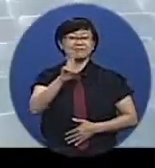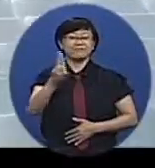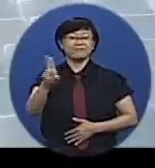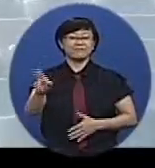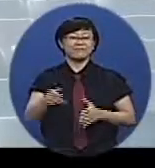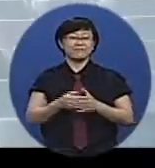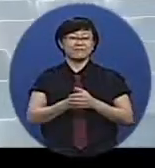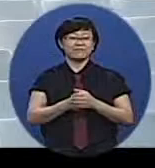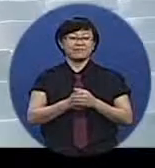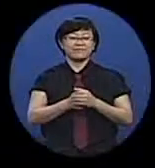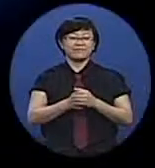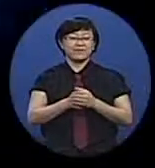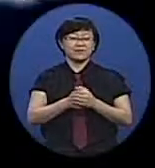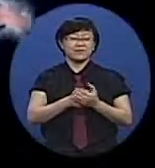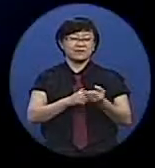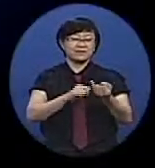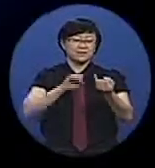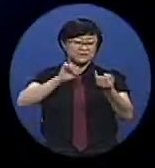일렌수여